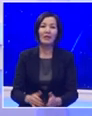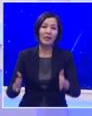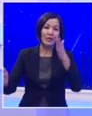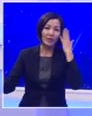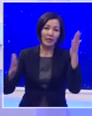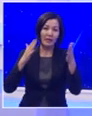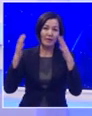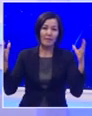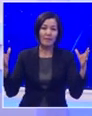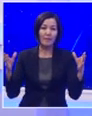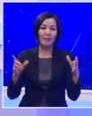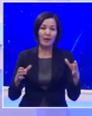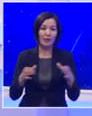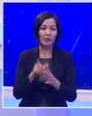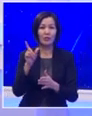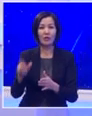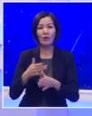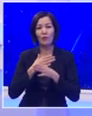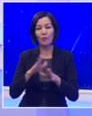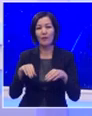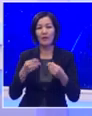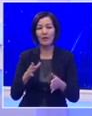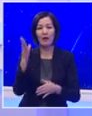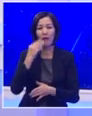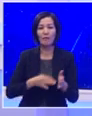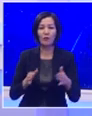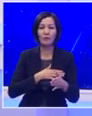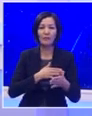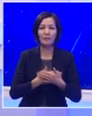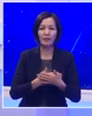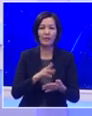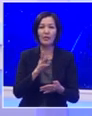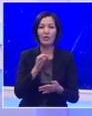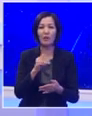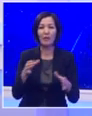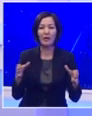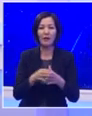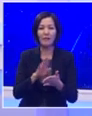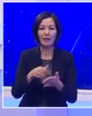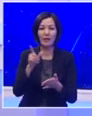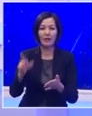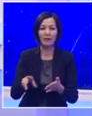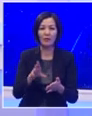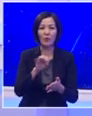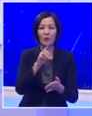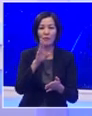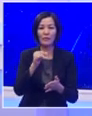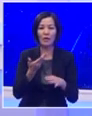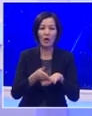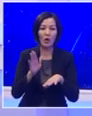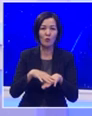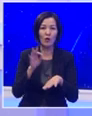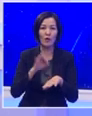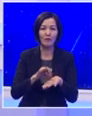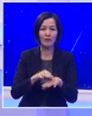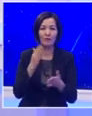Жайдарман шыға жәрдем керек. Алматы облысының белсенді азаматы Шапалақ Жайдарман командасының капитаны Серікбай Орынбасар ауыр